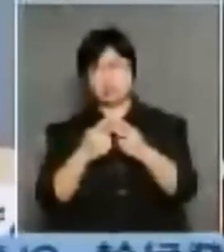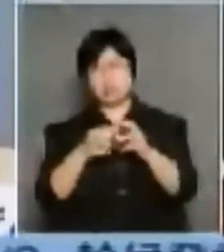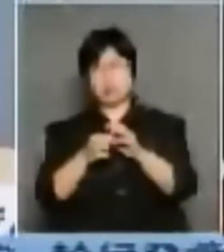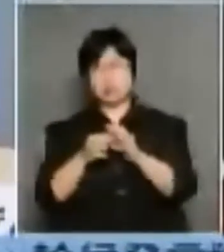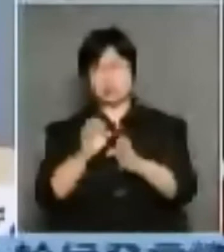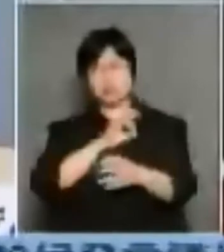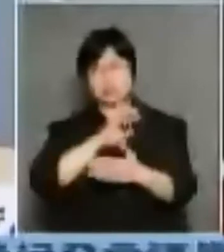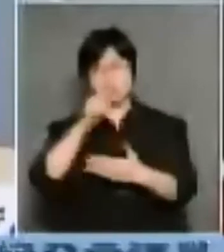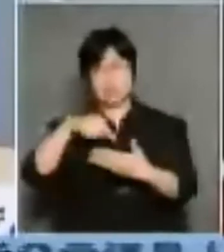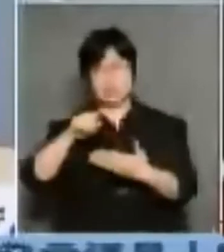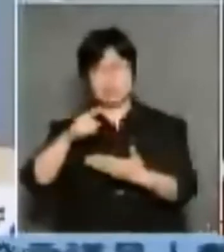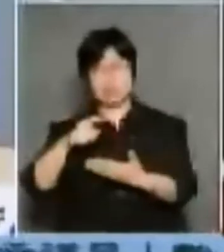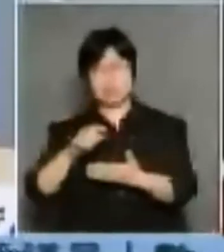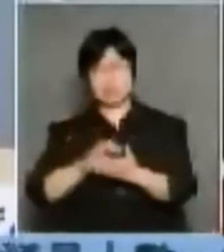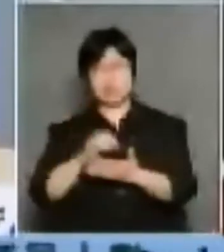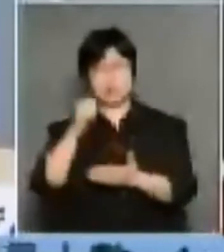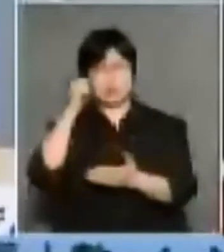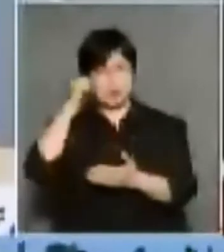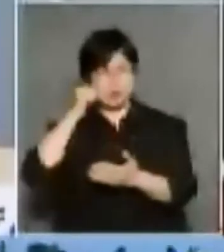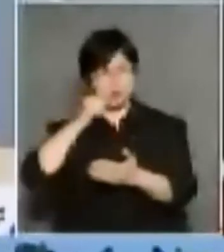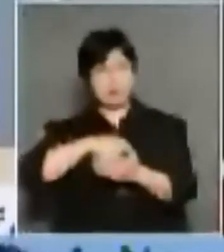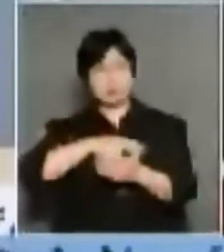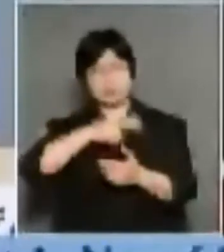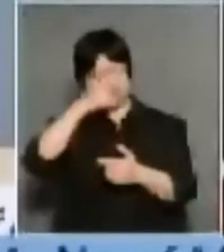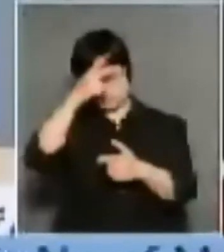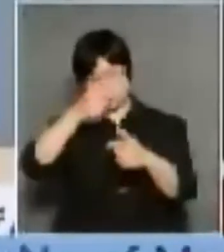就是獎薪津照舊，